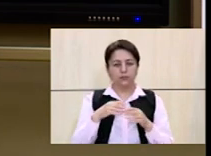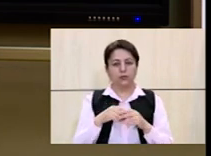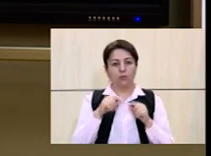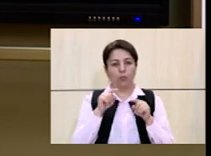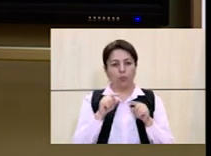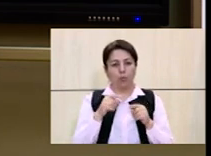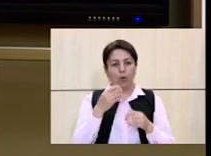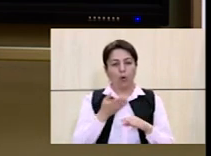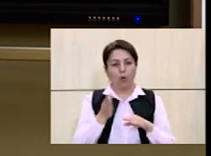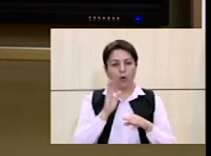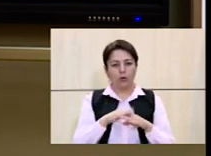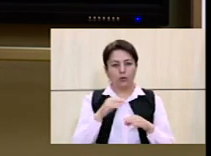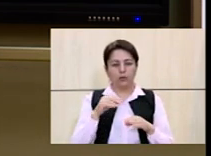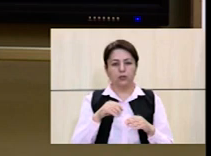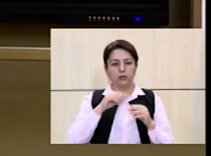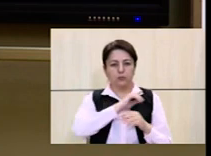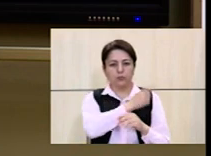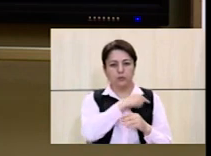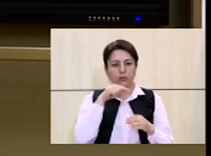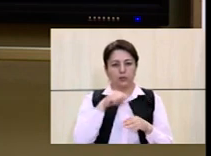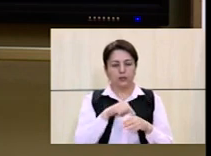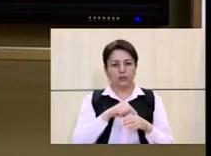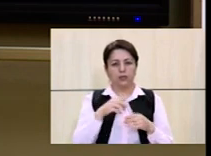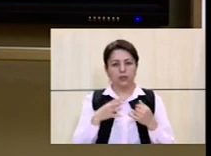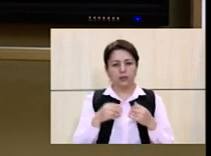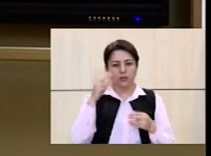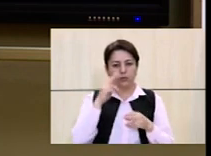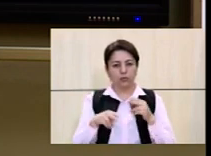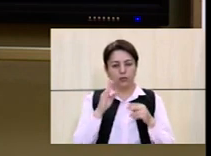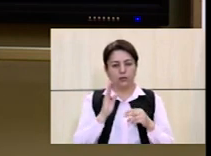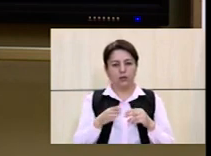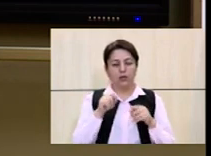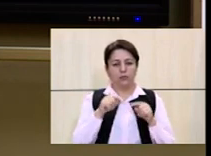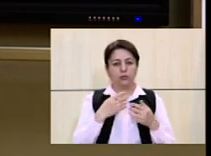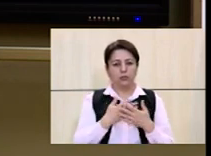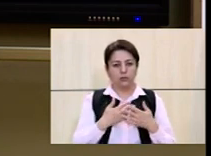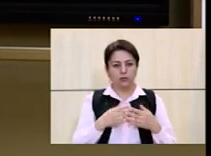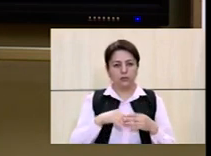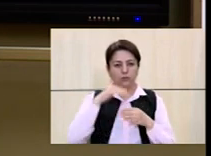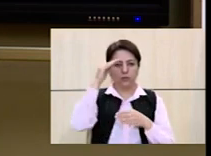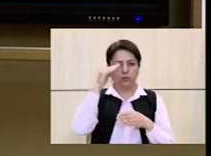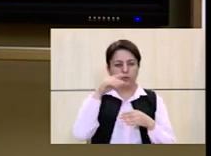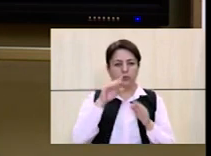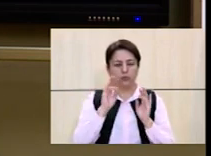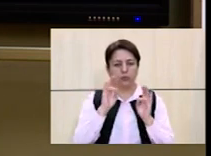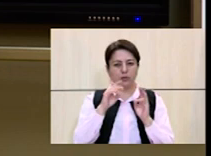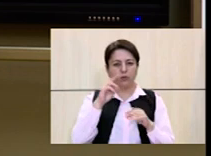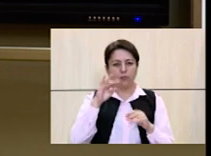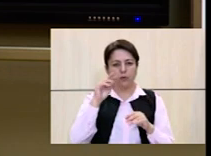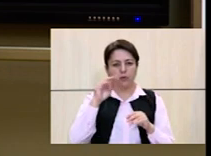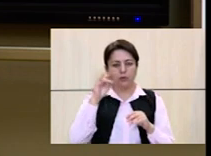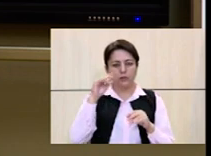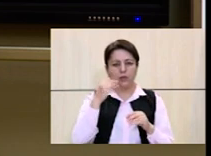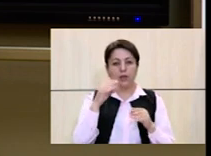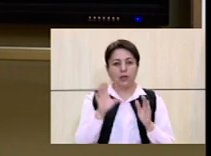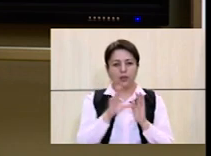u og'irlik kuchi ta'sirida yerga tushadi. Bu holda jism yuqorida turganda unda potensial energiya maksimal